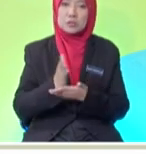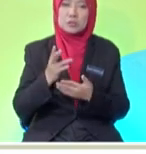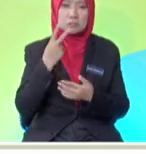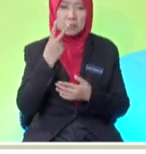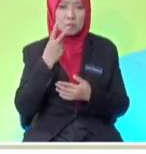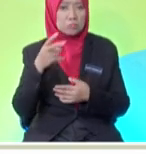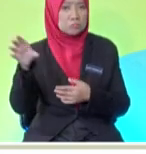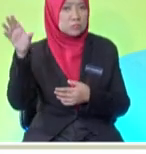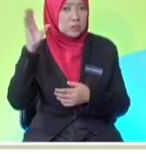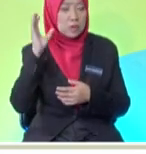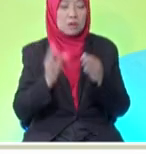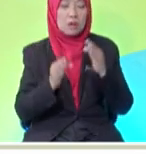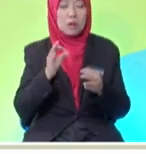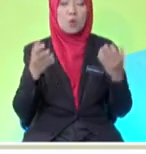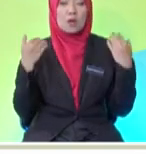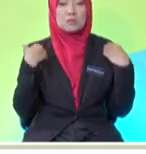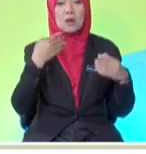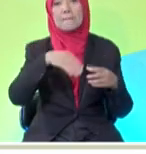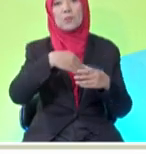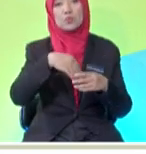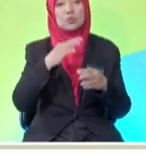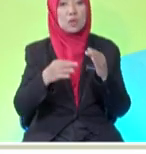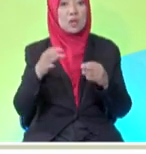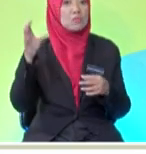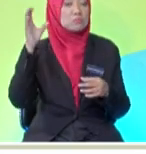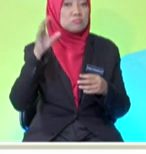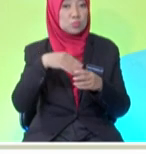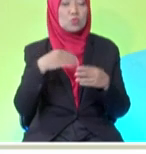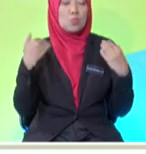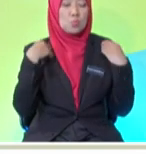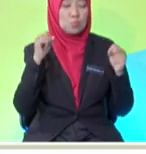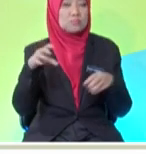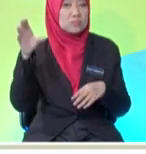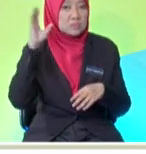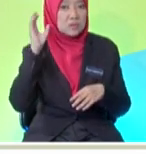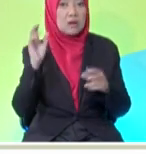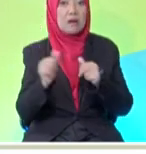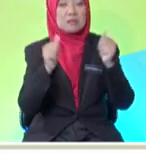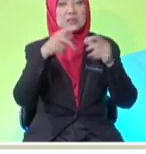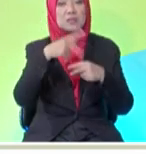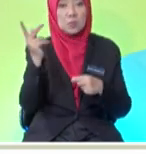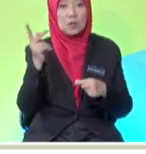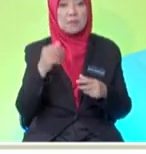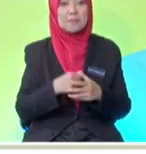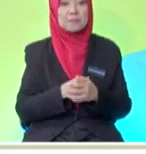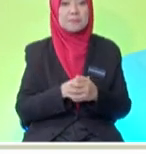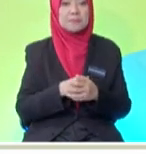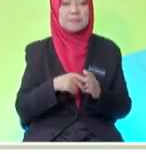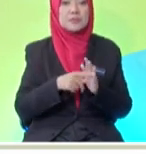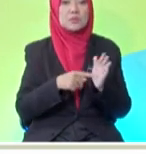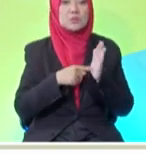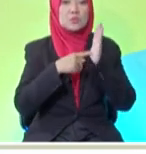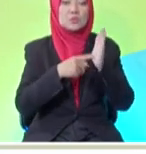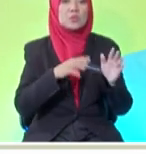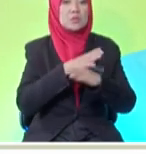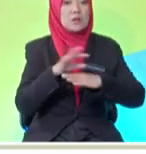jika terdapat kebocoran Oke kalau ada kebocoran kita dapat dengar angin tuh dia keluar Oke dan seterusnya jika petunjuk tekanan tidak